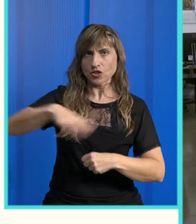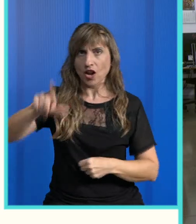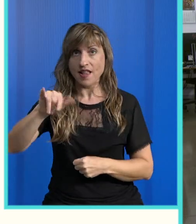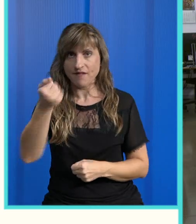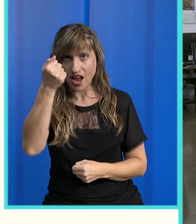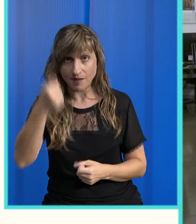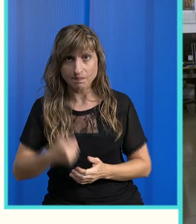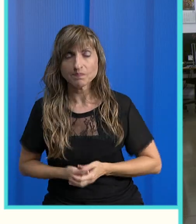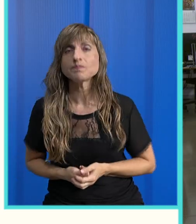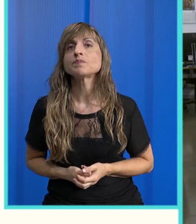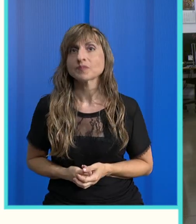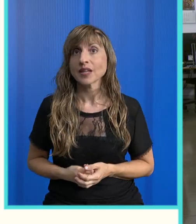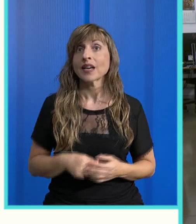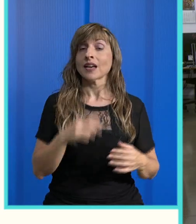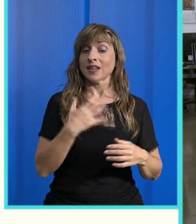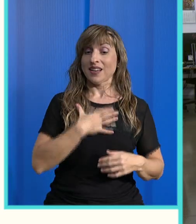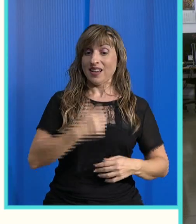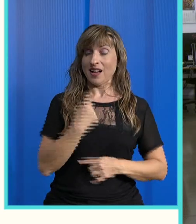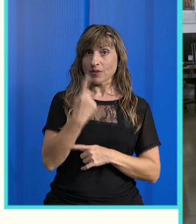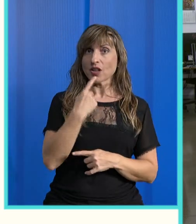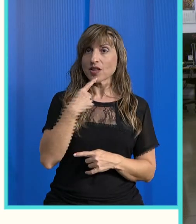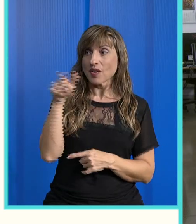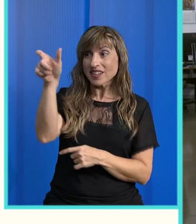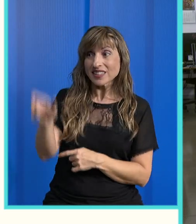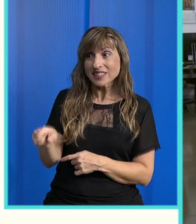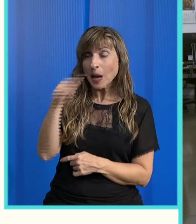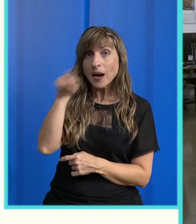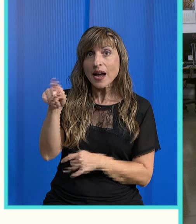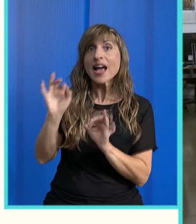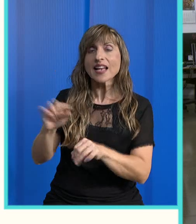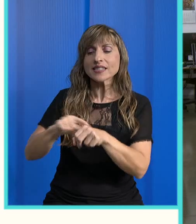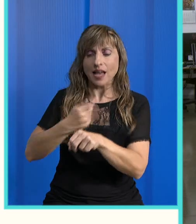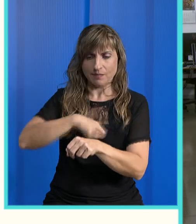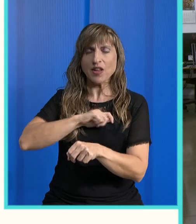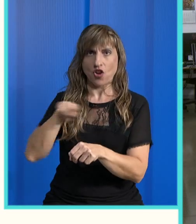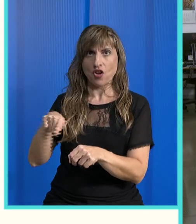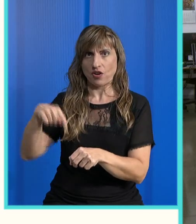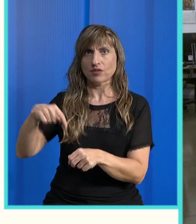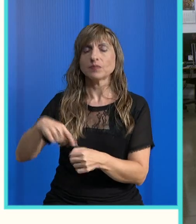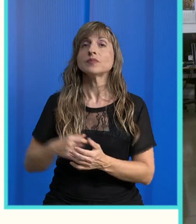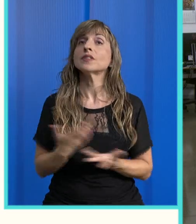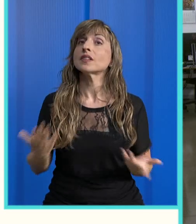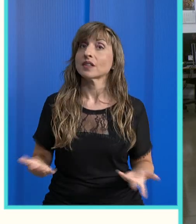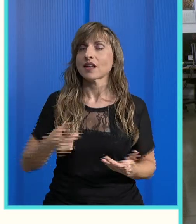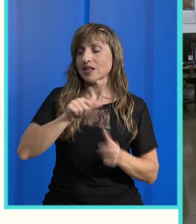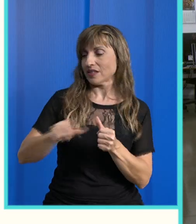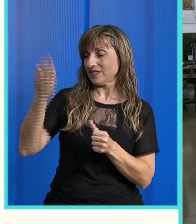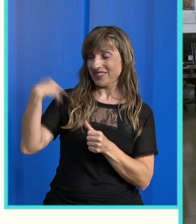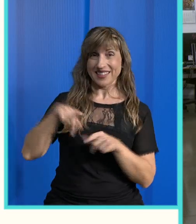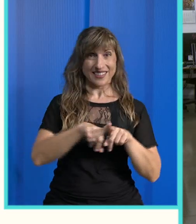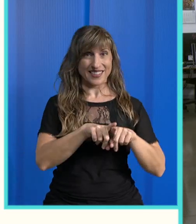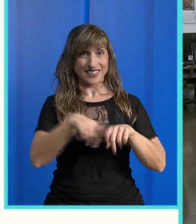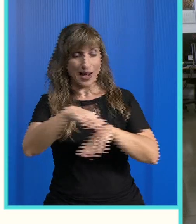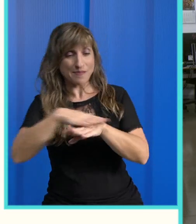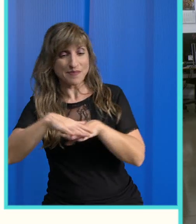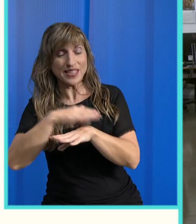líder del PP ha aprofitat per dir que aquest cop el detingut és espanyol. Surt així el pas de les crítiques de la setmana passada de la ministra